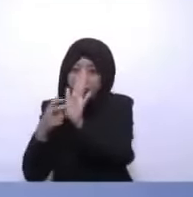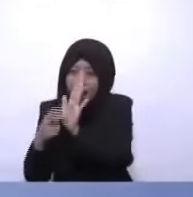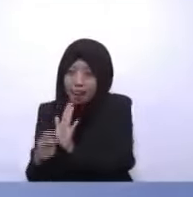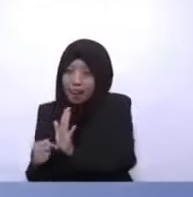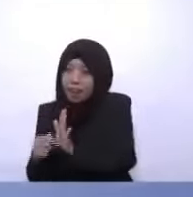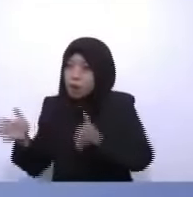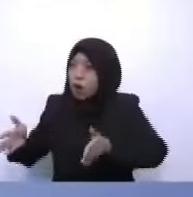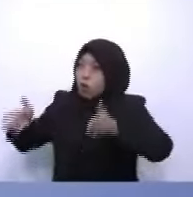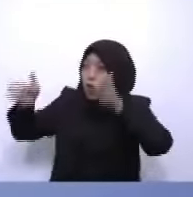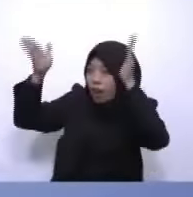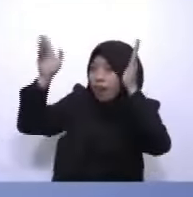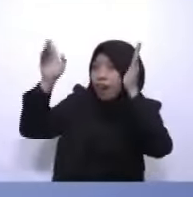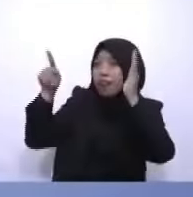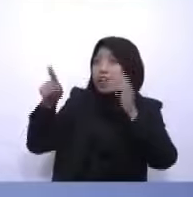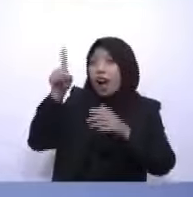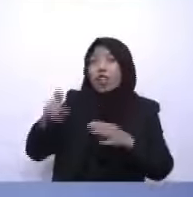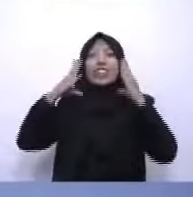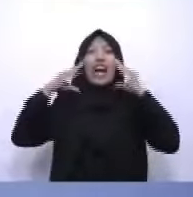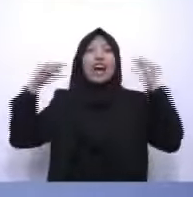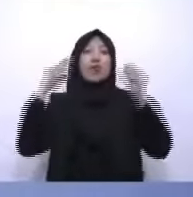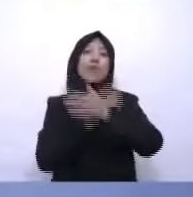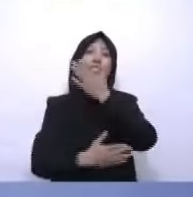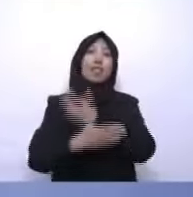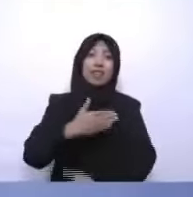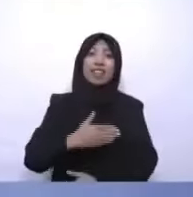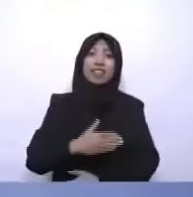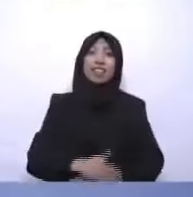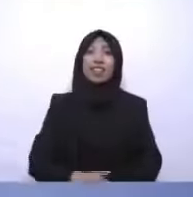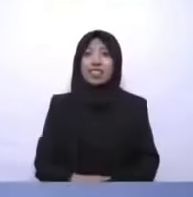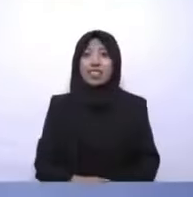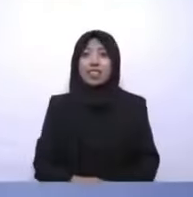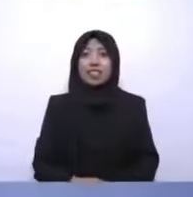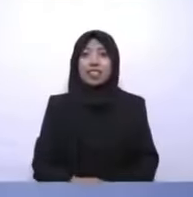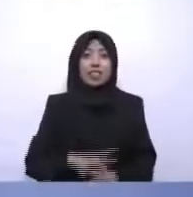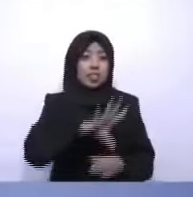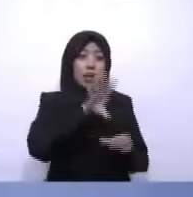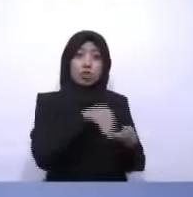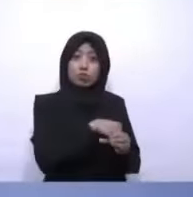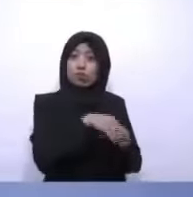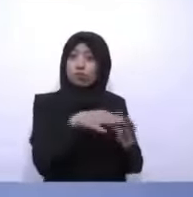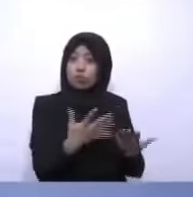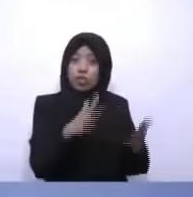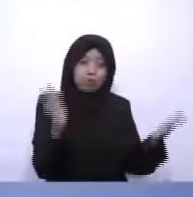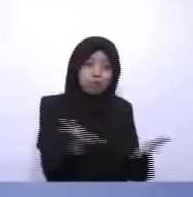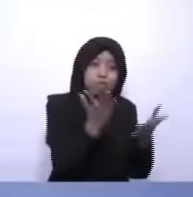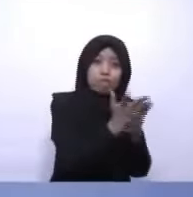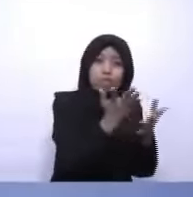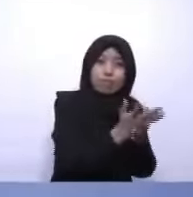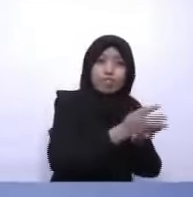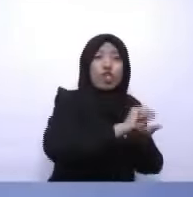harus ramah untuk mereka, para penyandang difabilitas. Termasuk